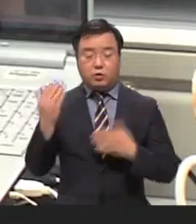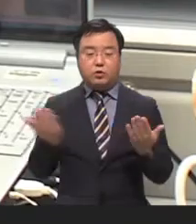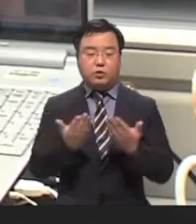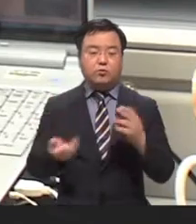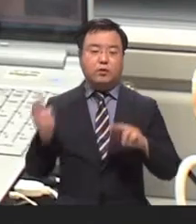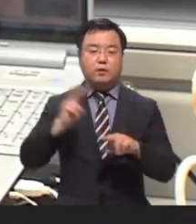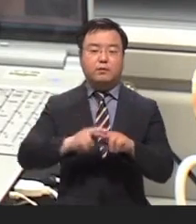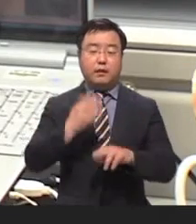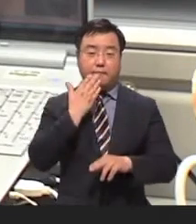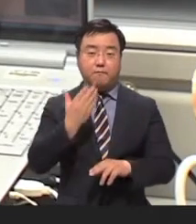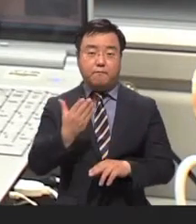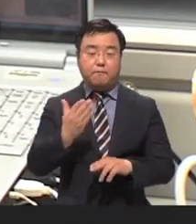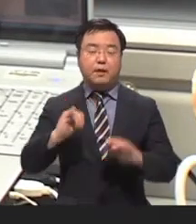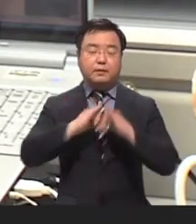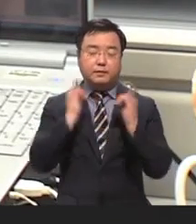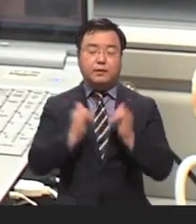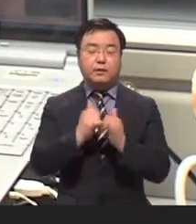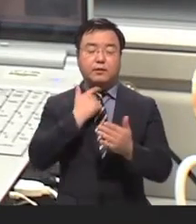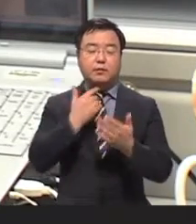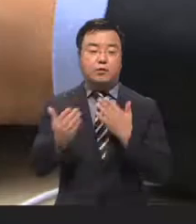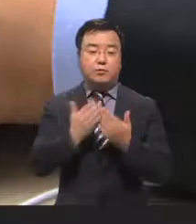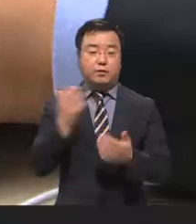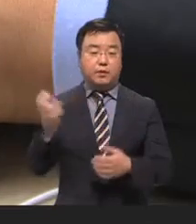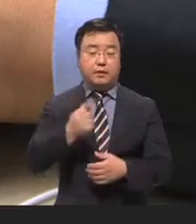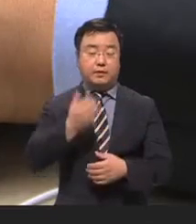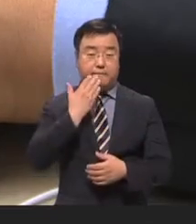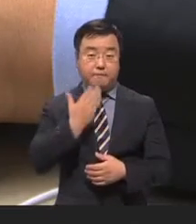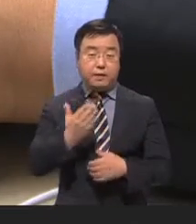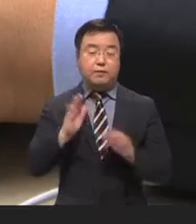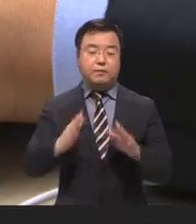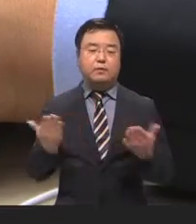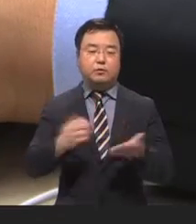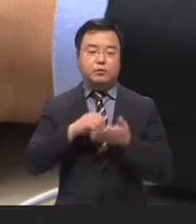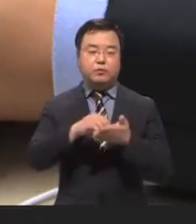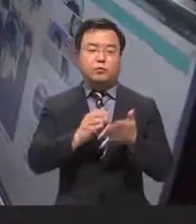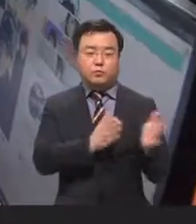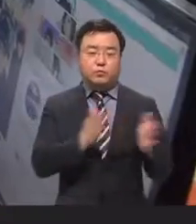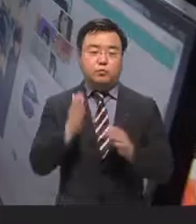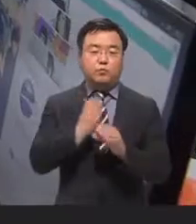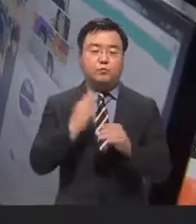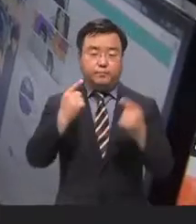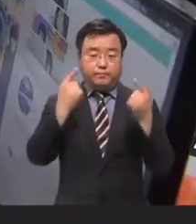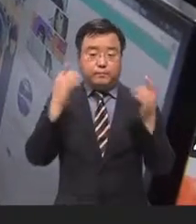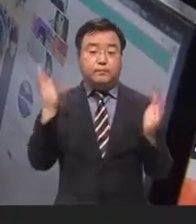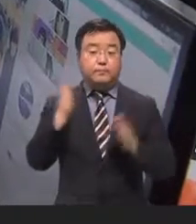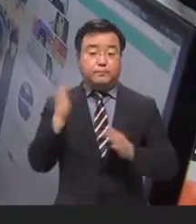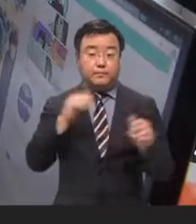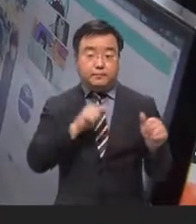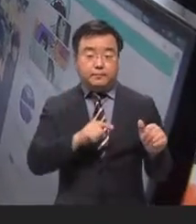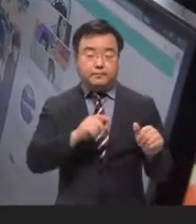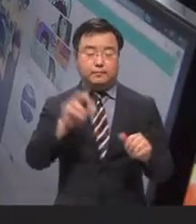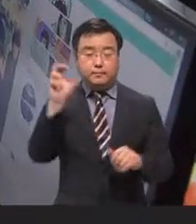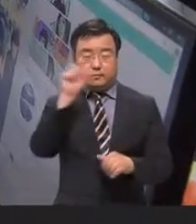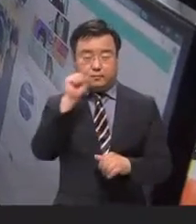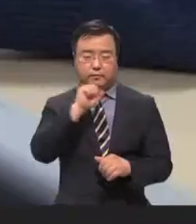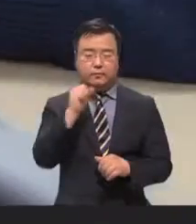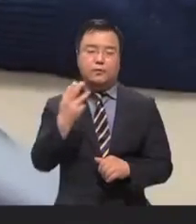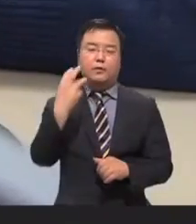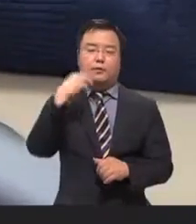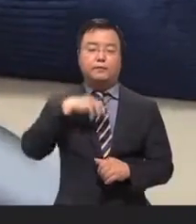풍부한 3회 경험까지 쌓을 수 있어 취업을 준비하는 대학생들에게 는 그야말로 1석 2조의 기회